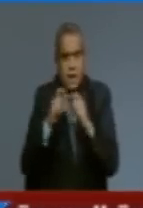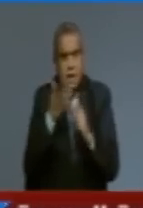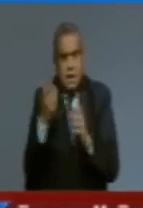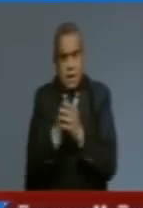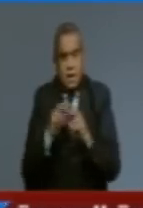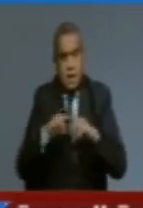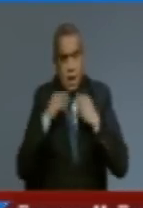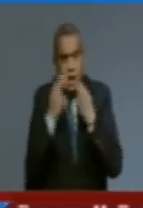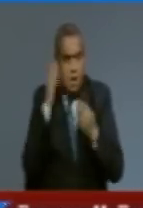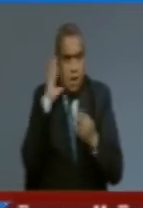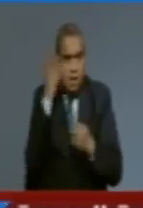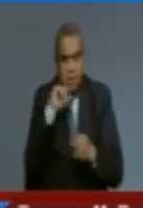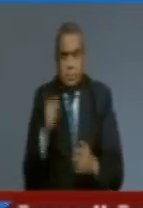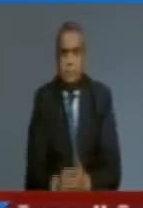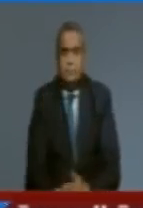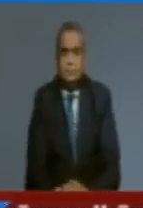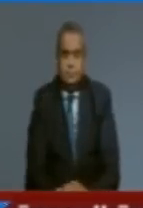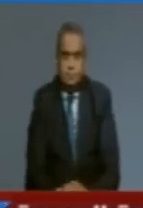مختلفة، مع